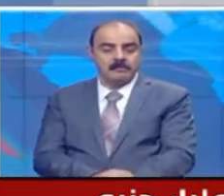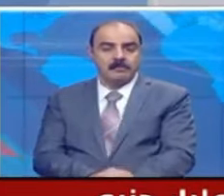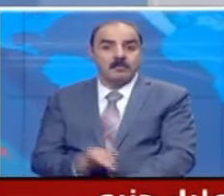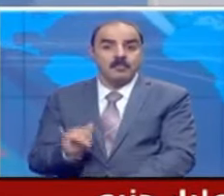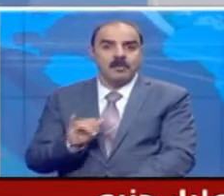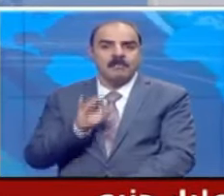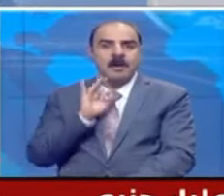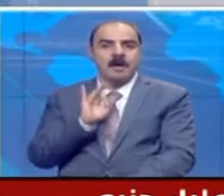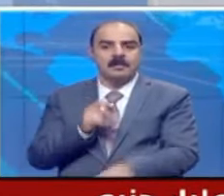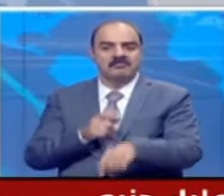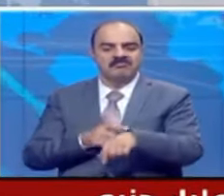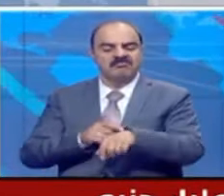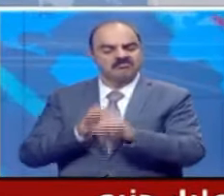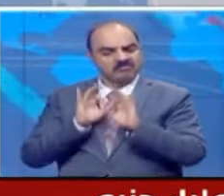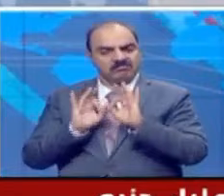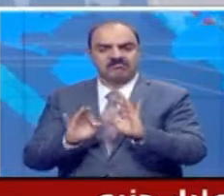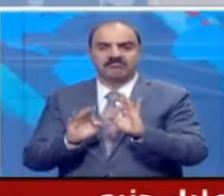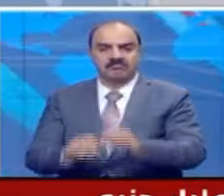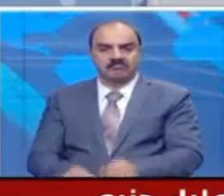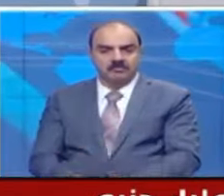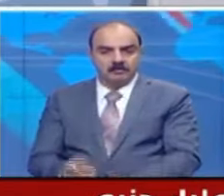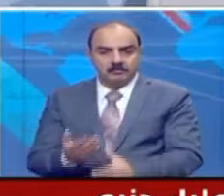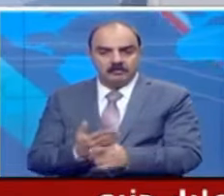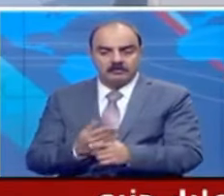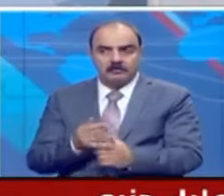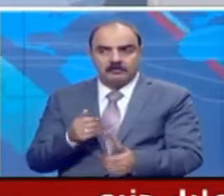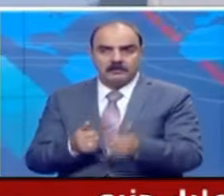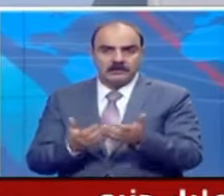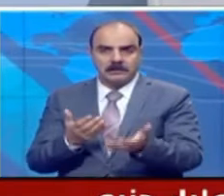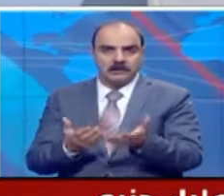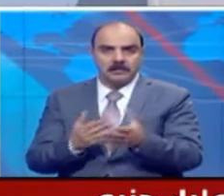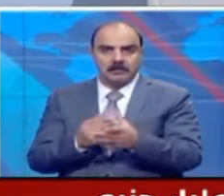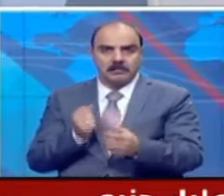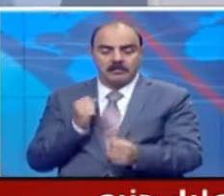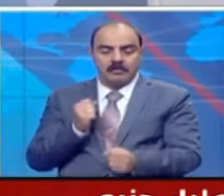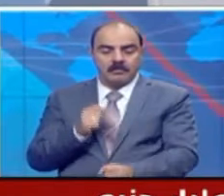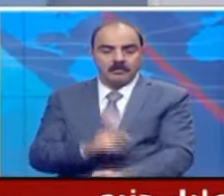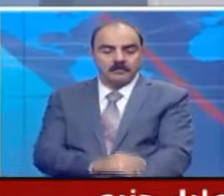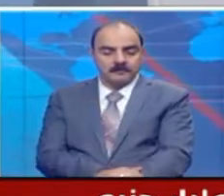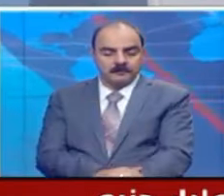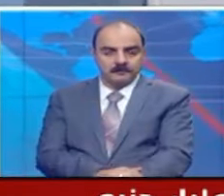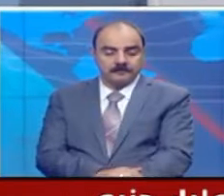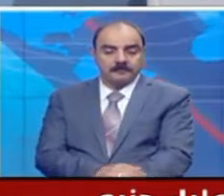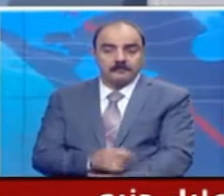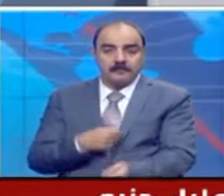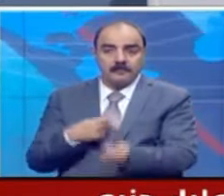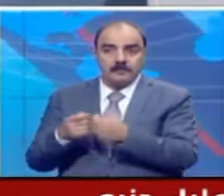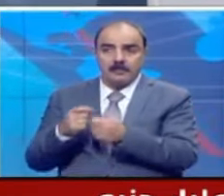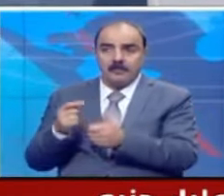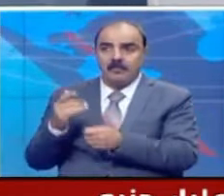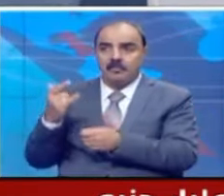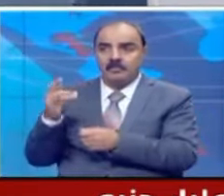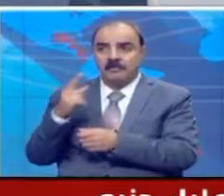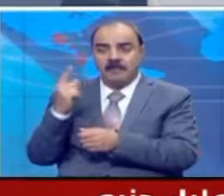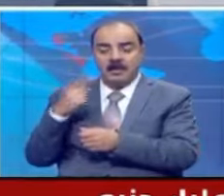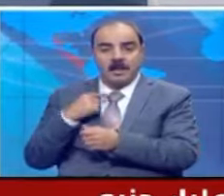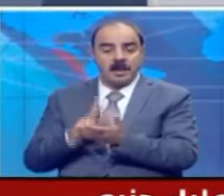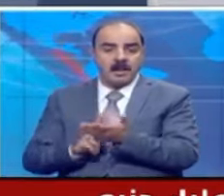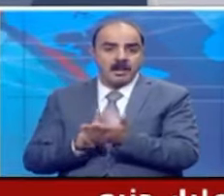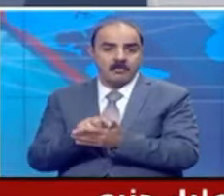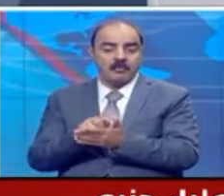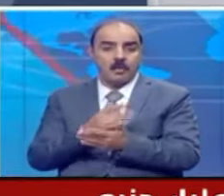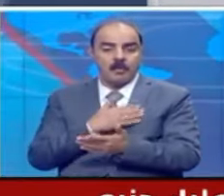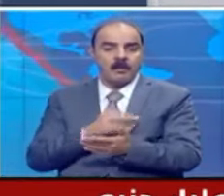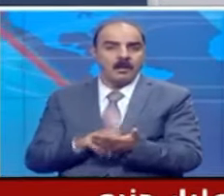مهم في التوقيت، لأنه كان في مراهنات كبيرة جدا من تجار الأزمة على تحرك